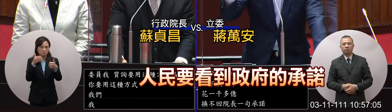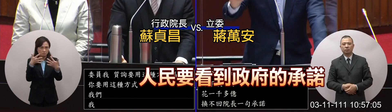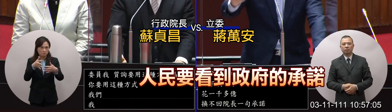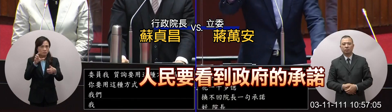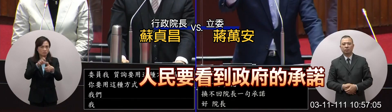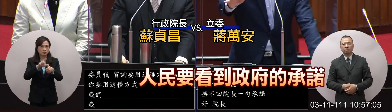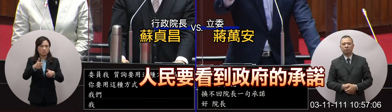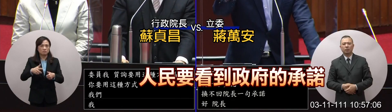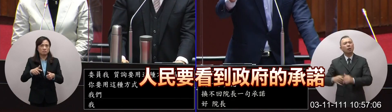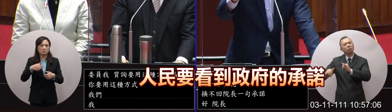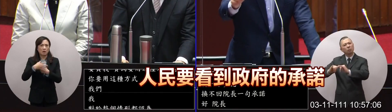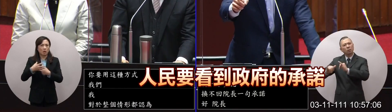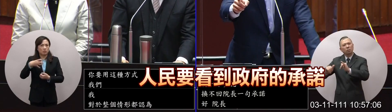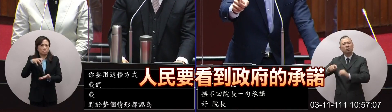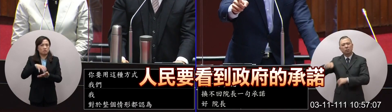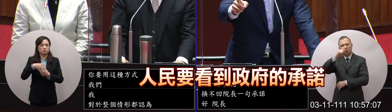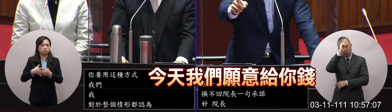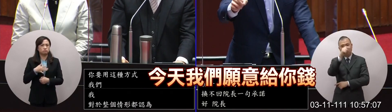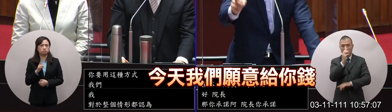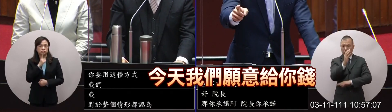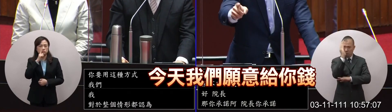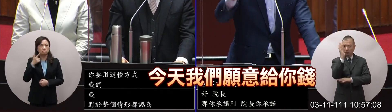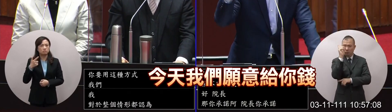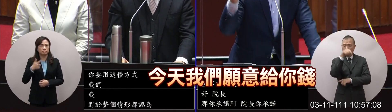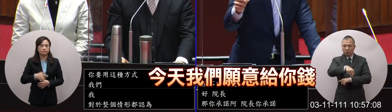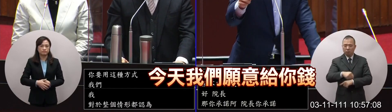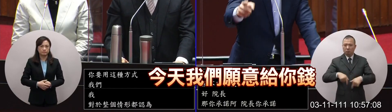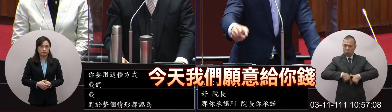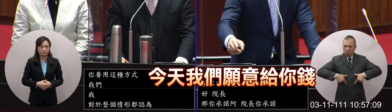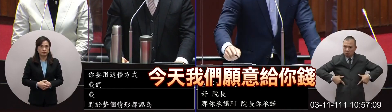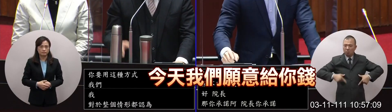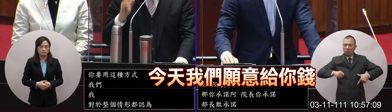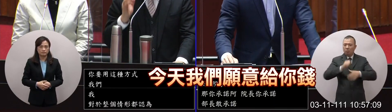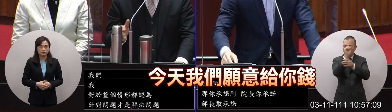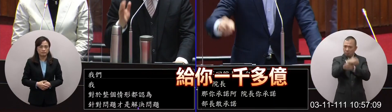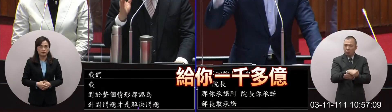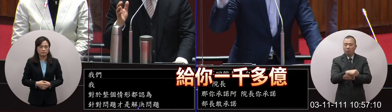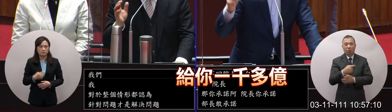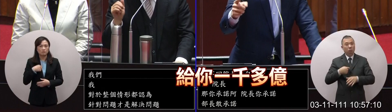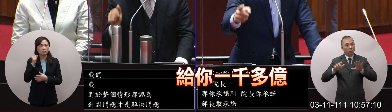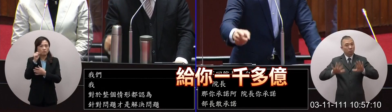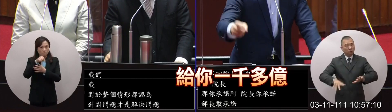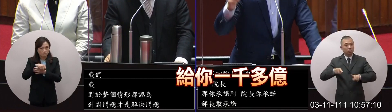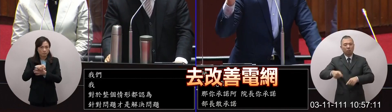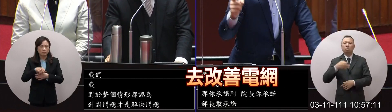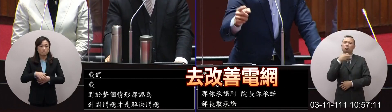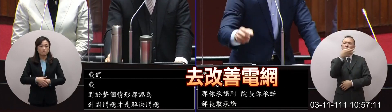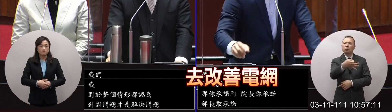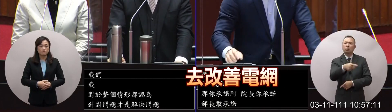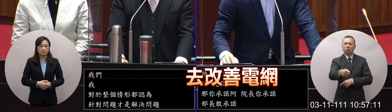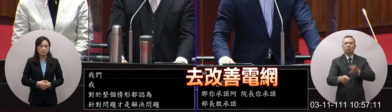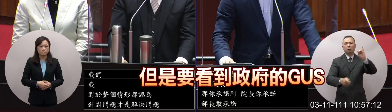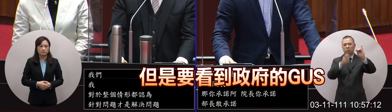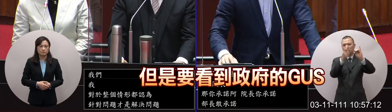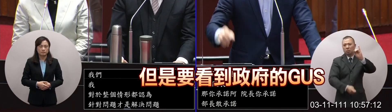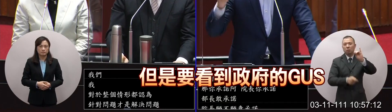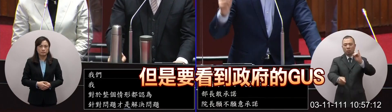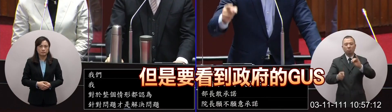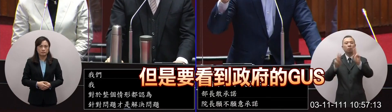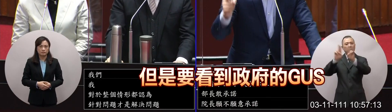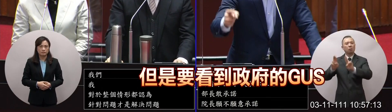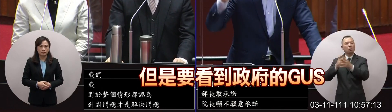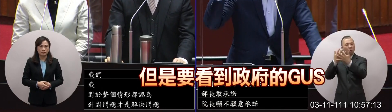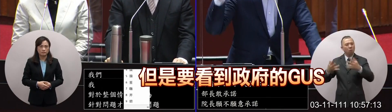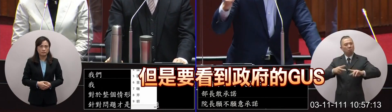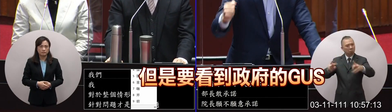的。 人民要看到政府的承诺。今天我们愿意给你 钱，我愿意做一个 做，给你1000多亿去改善电网，但是要